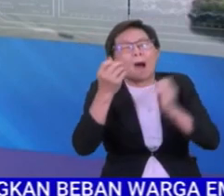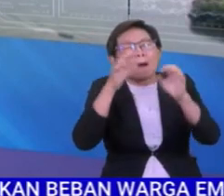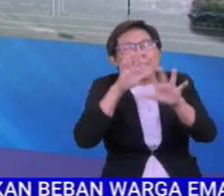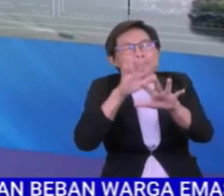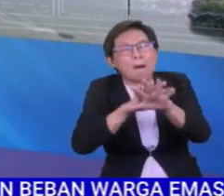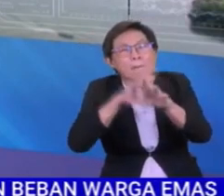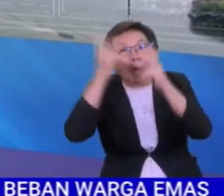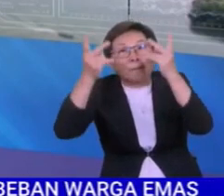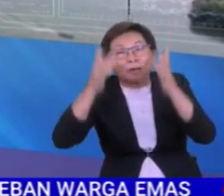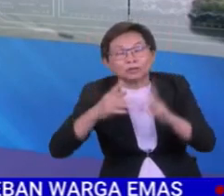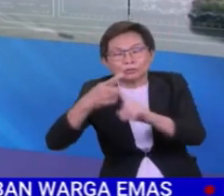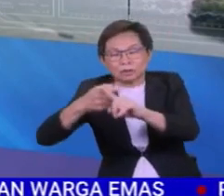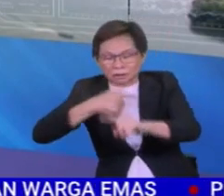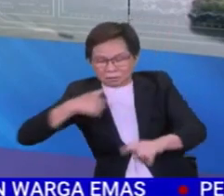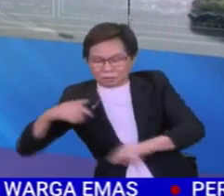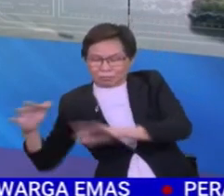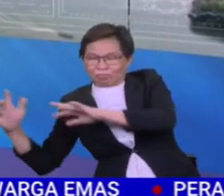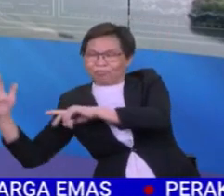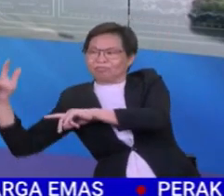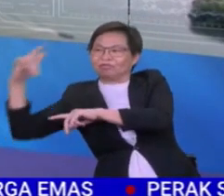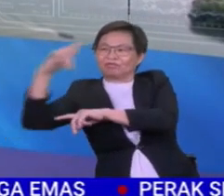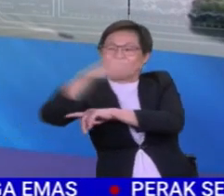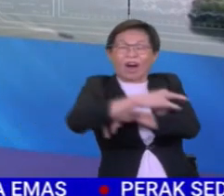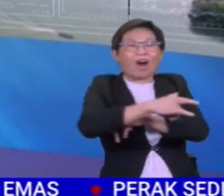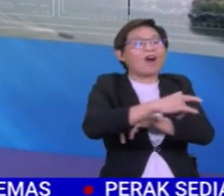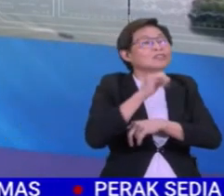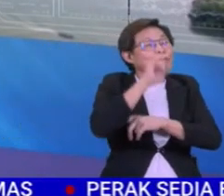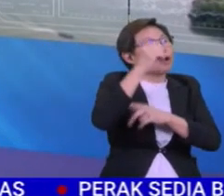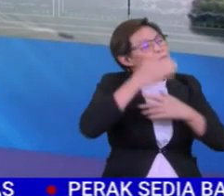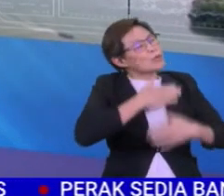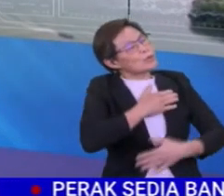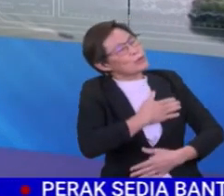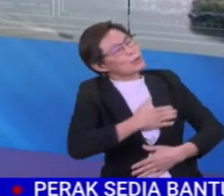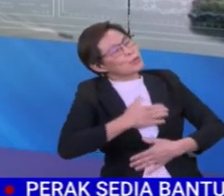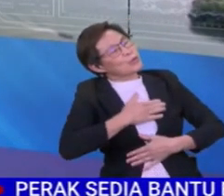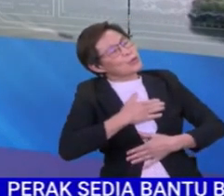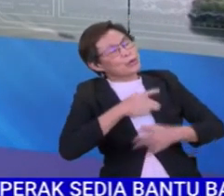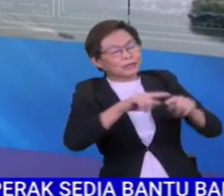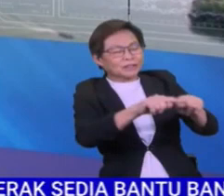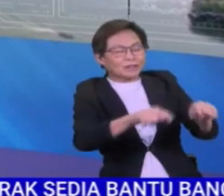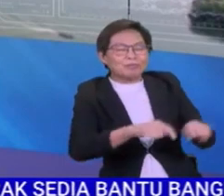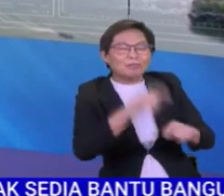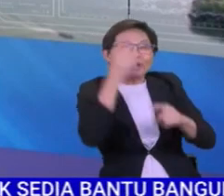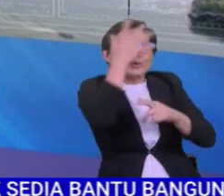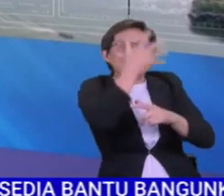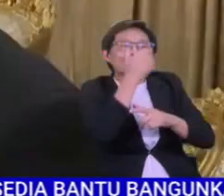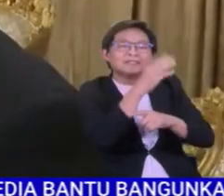China akan datang ke Sabah bagi menikmati destinasi pelancongan yang indah dan